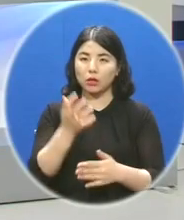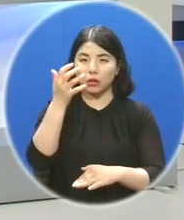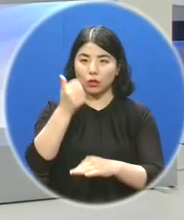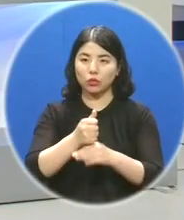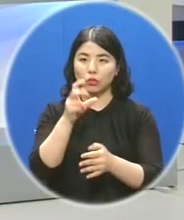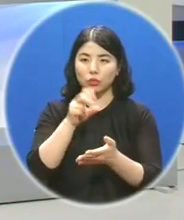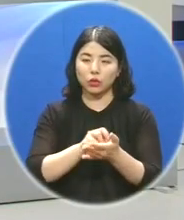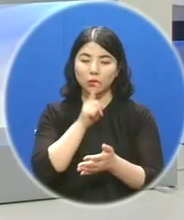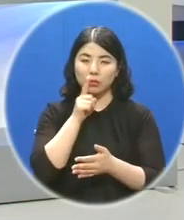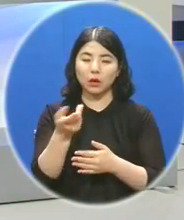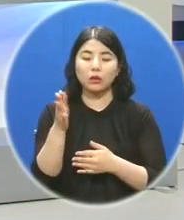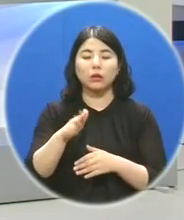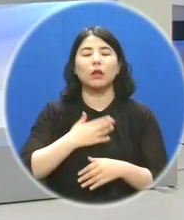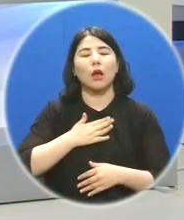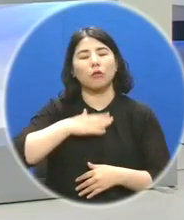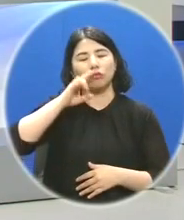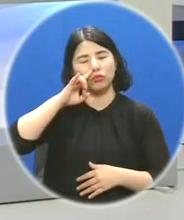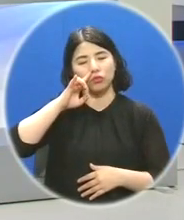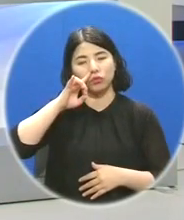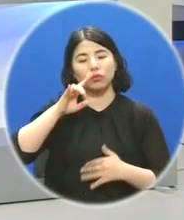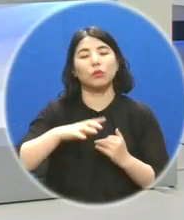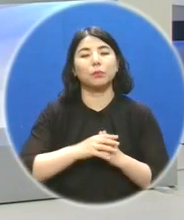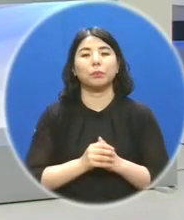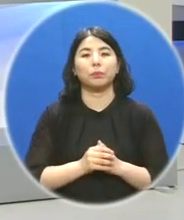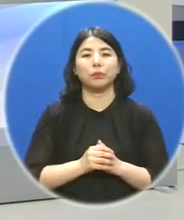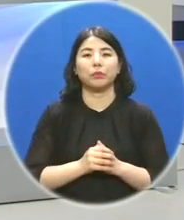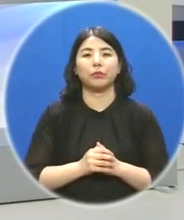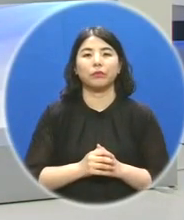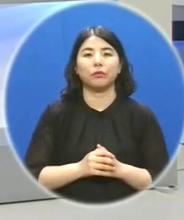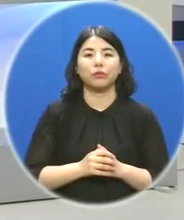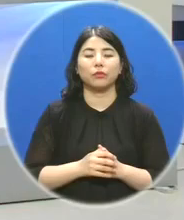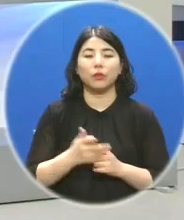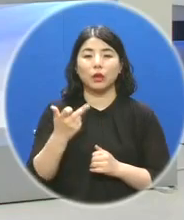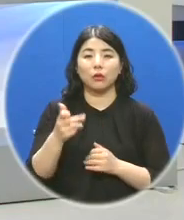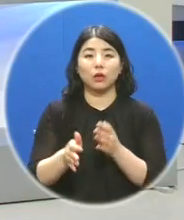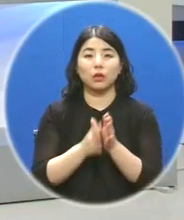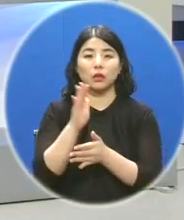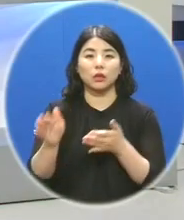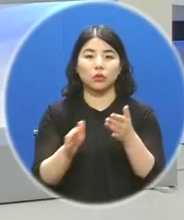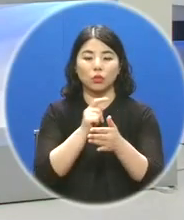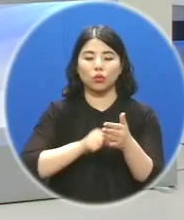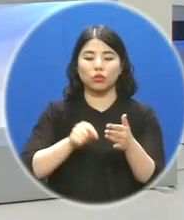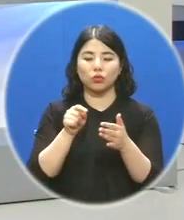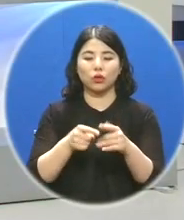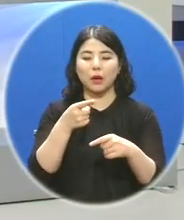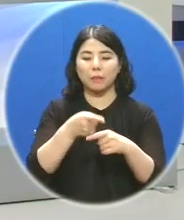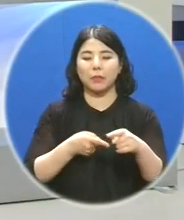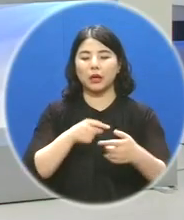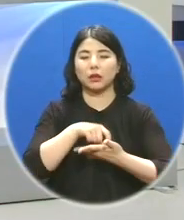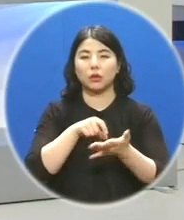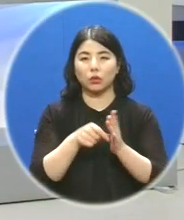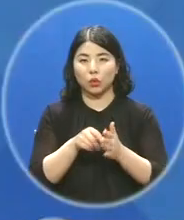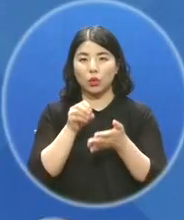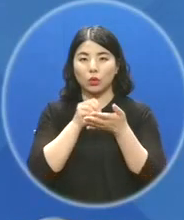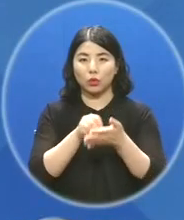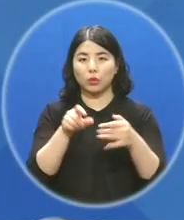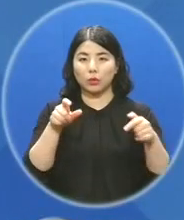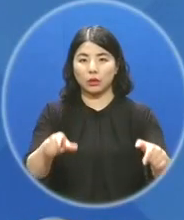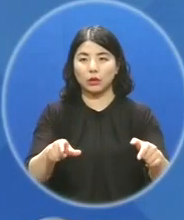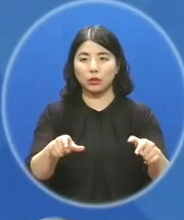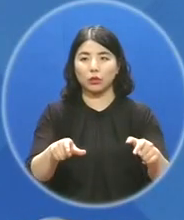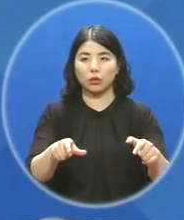후유증을 얘기하셨지만 제가 궁금한 거예요. 그러니까 지금 17개 광역시도 중에서 절반 정도가 그리고 이제 도입된